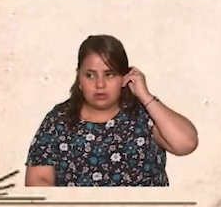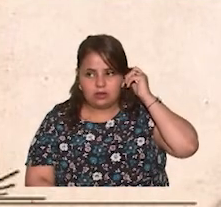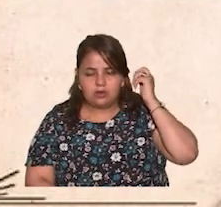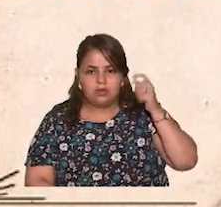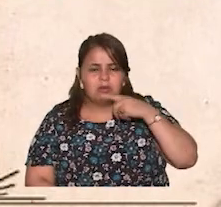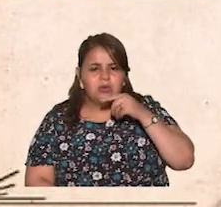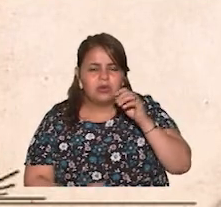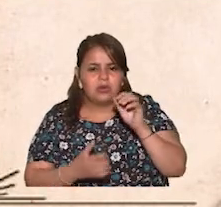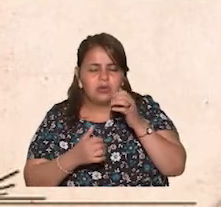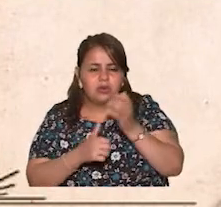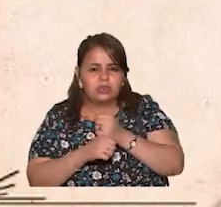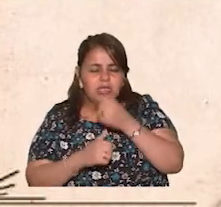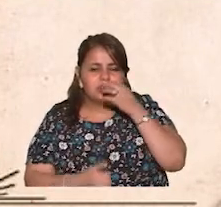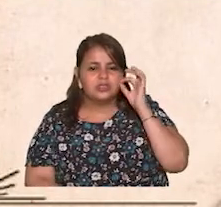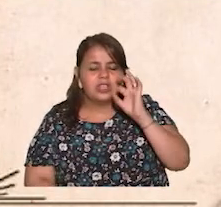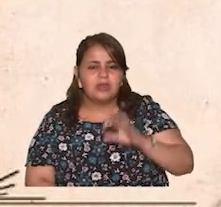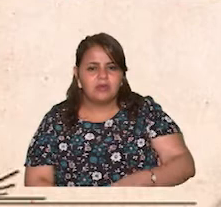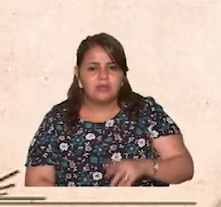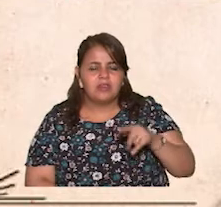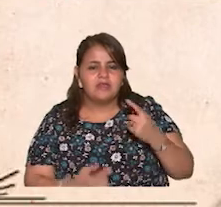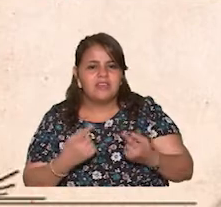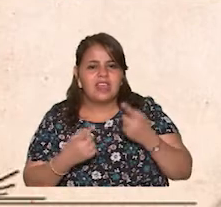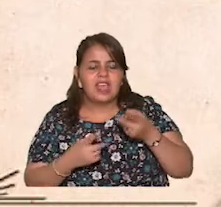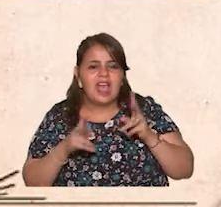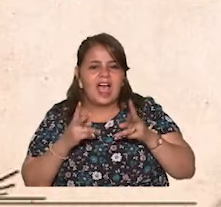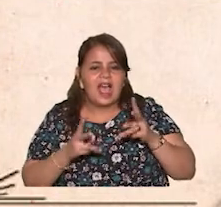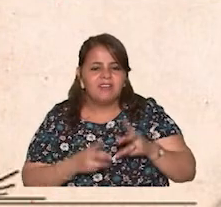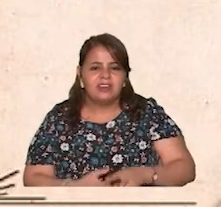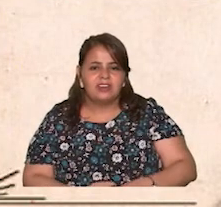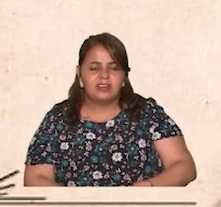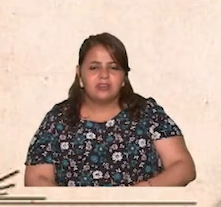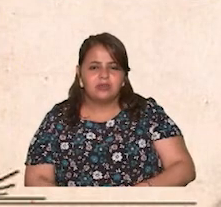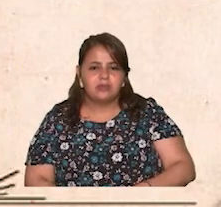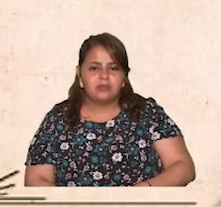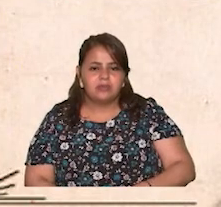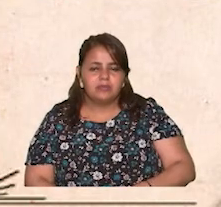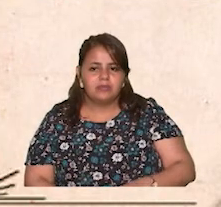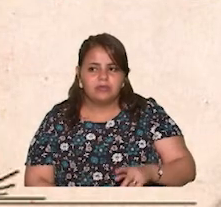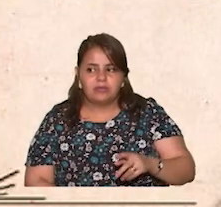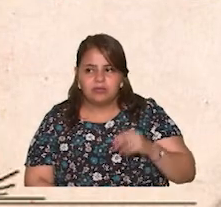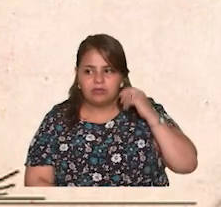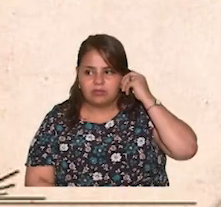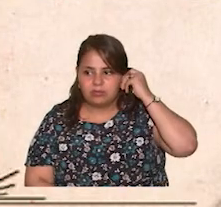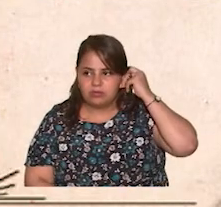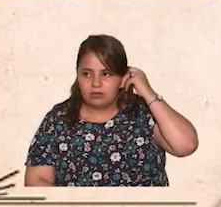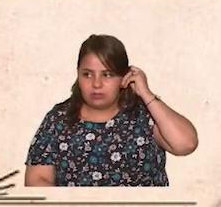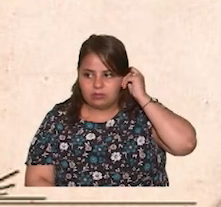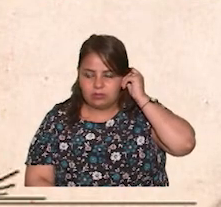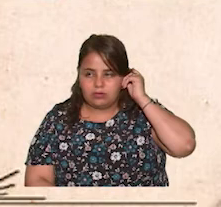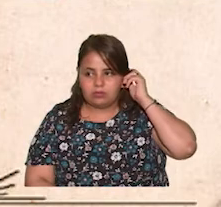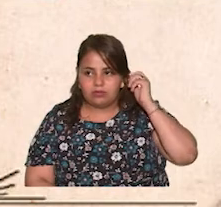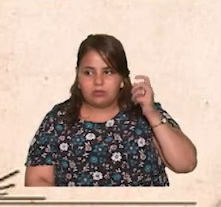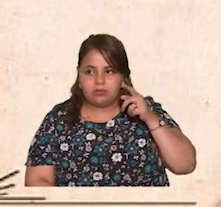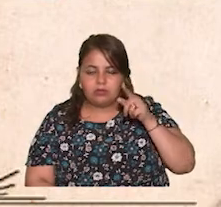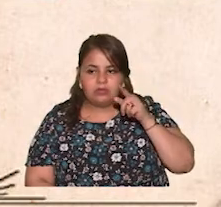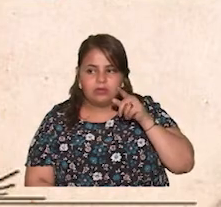شتمه، فرايح يطربق الاحتفال ويموت كل الناس. يعني ما معناها